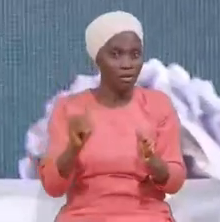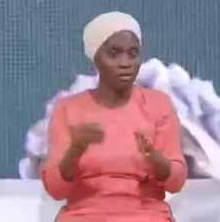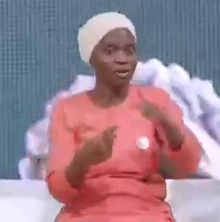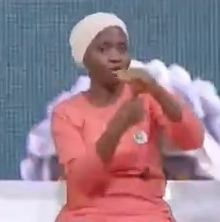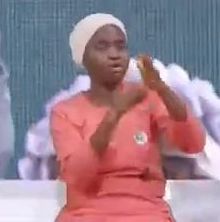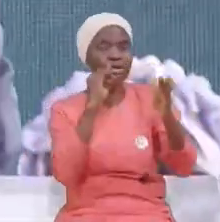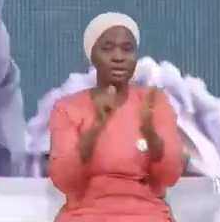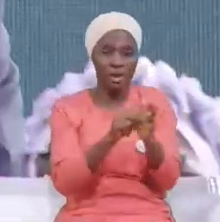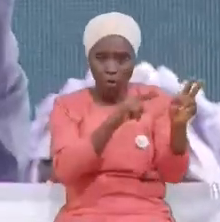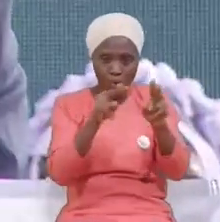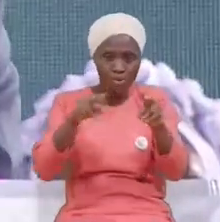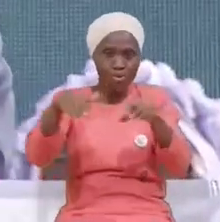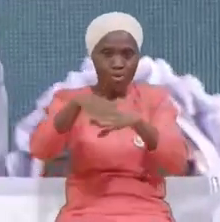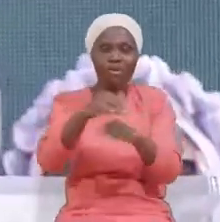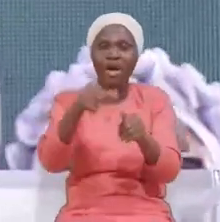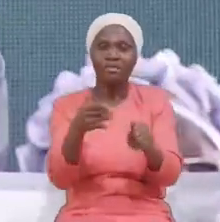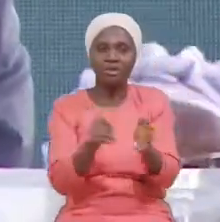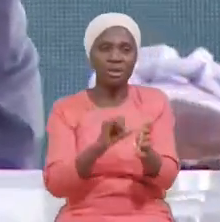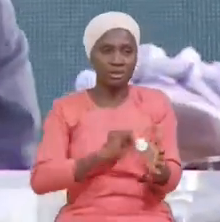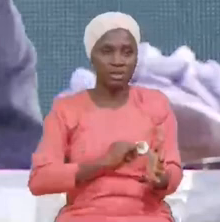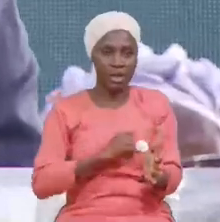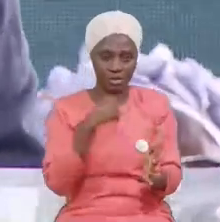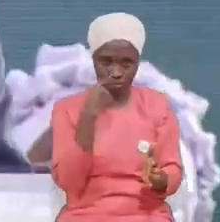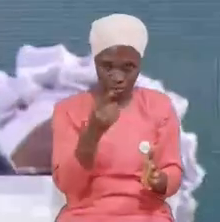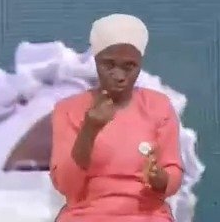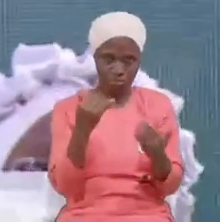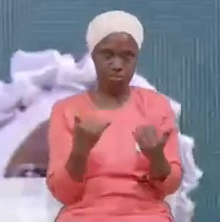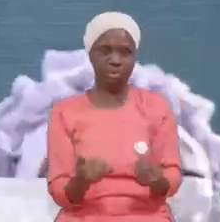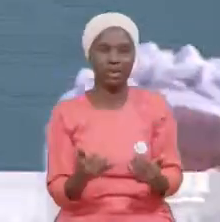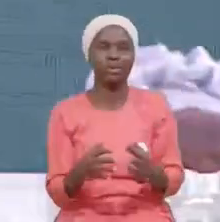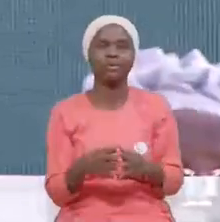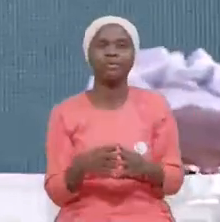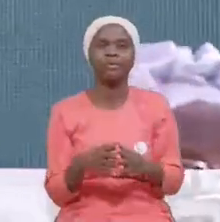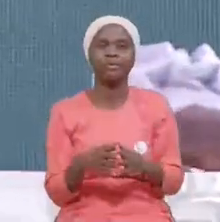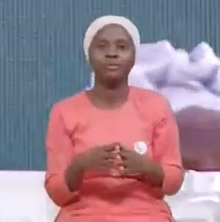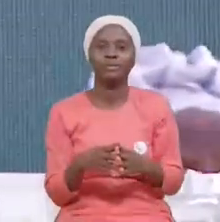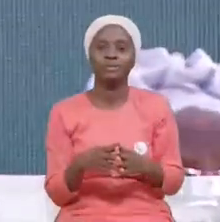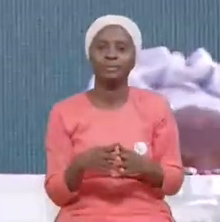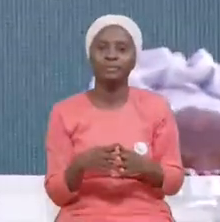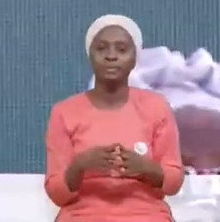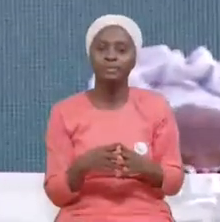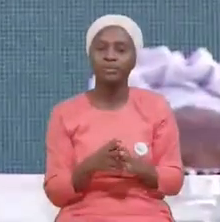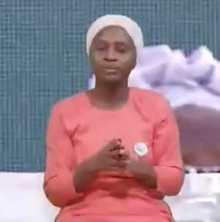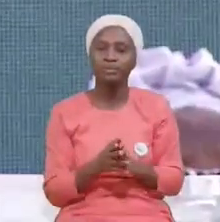Maintenant, les valeurs fondamentales pour un héros, c'est qu'il veille sur tout ce que je viens de vous dire.